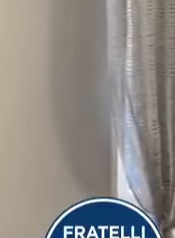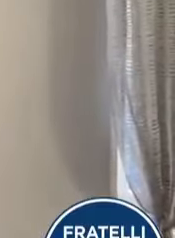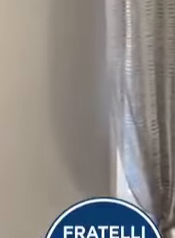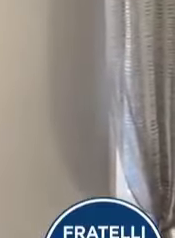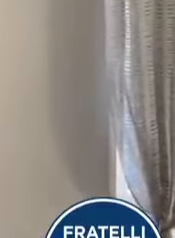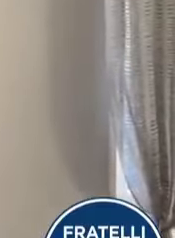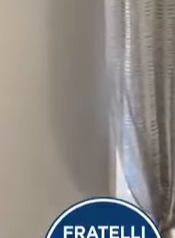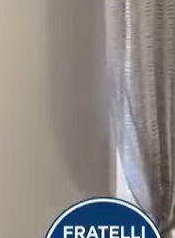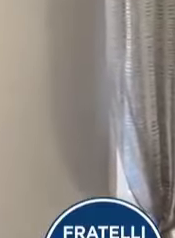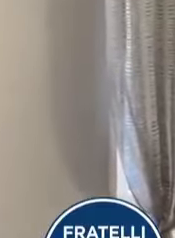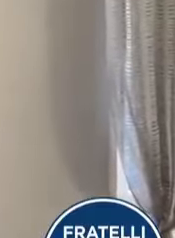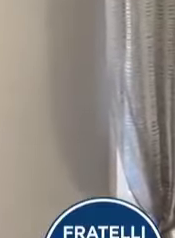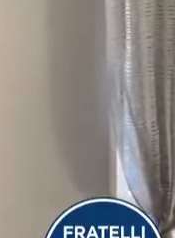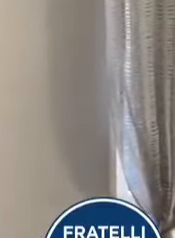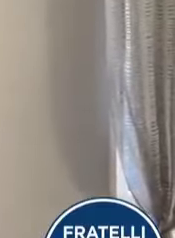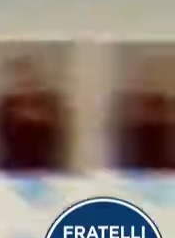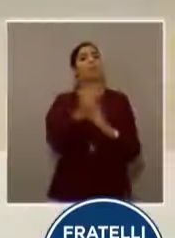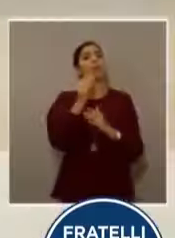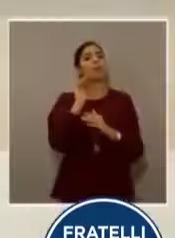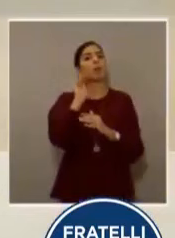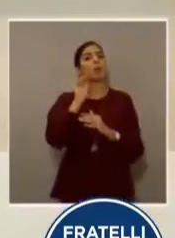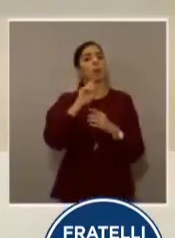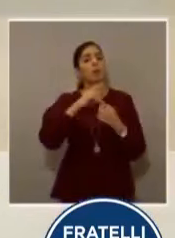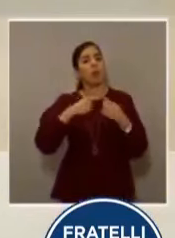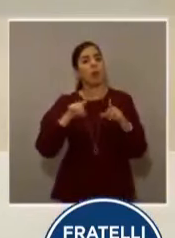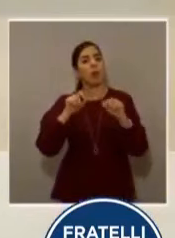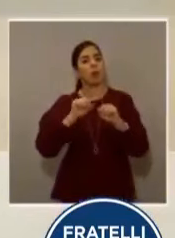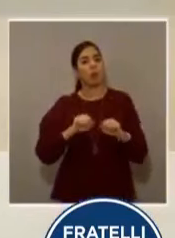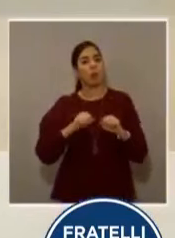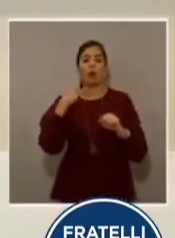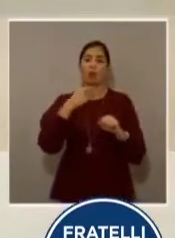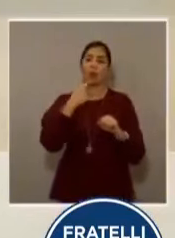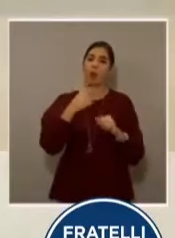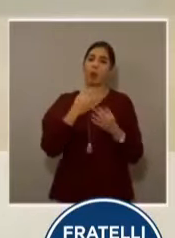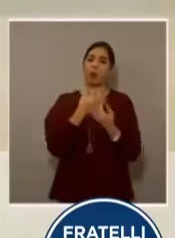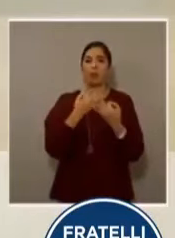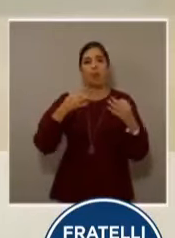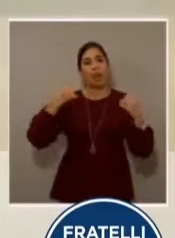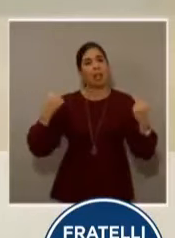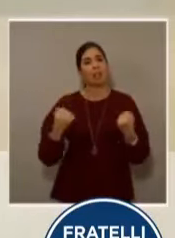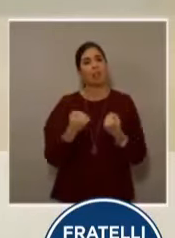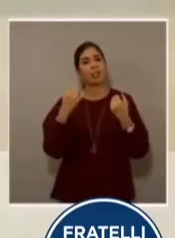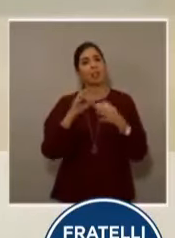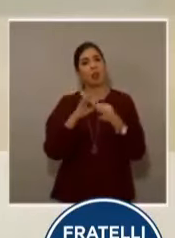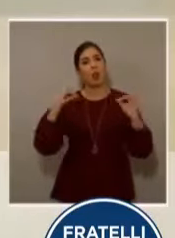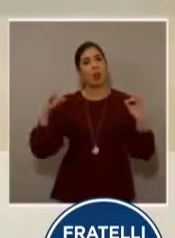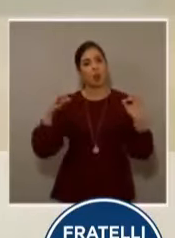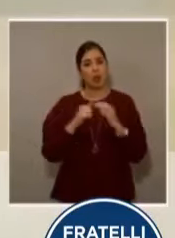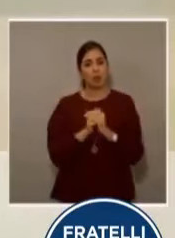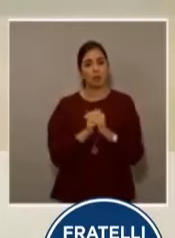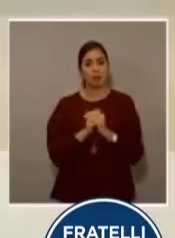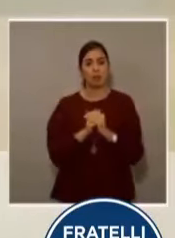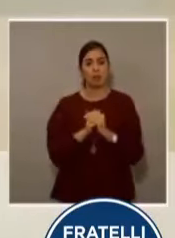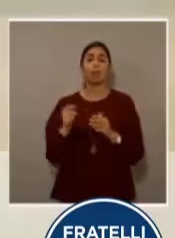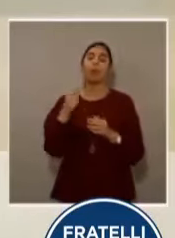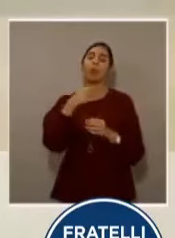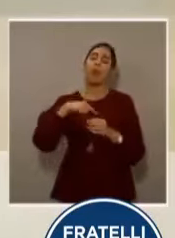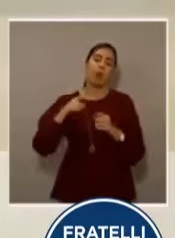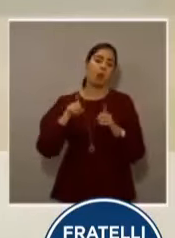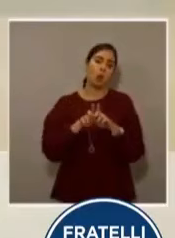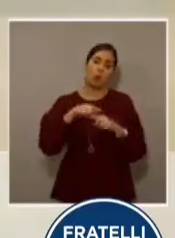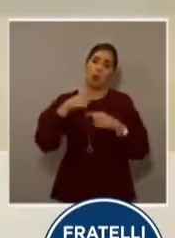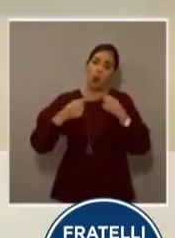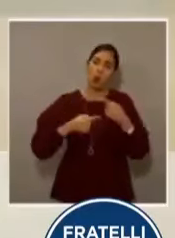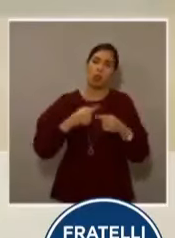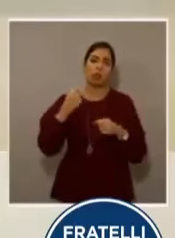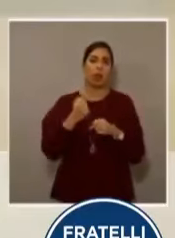avrebbe lavorato senza sosta. Ascoltiamolo. Per parte nostra noi continuiamo a lavorare ancora